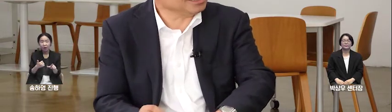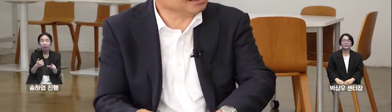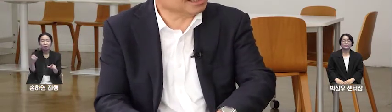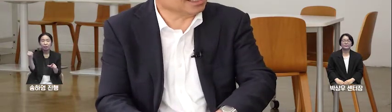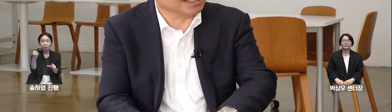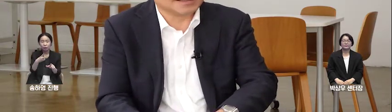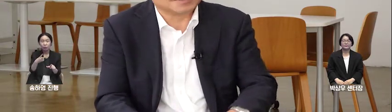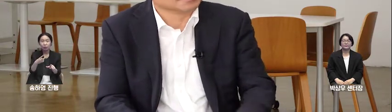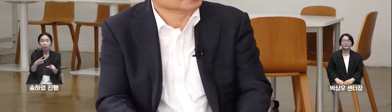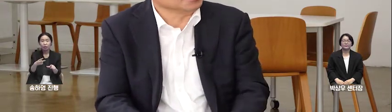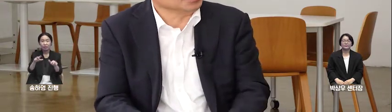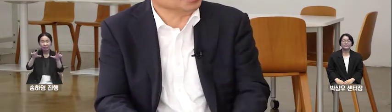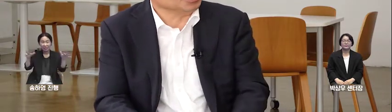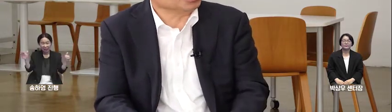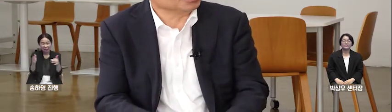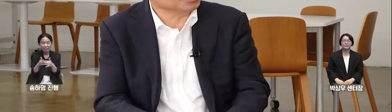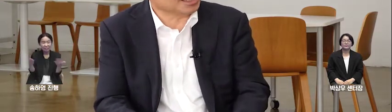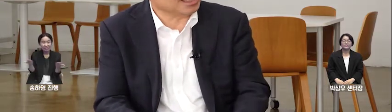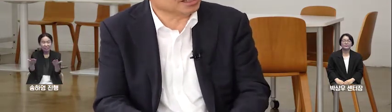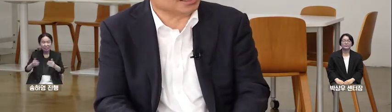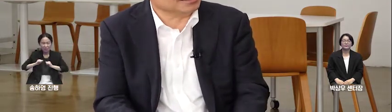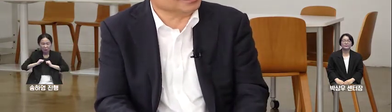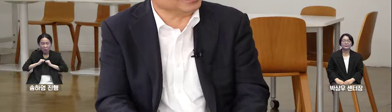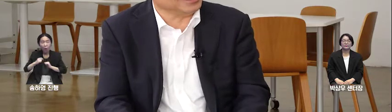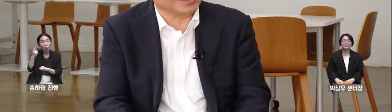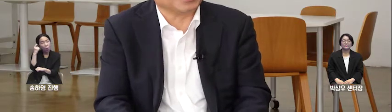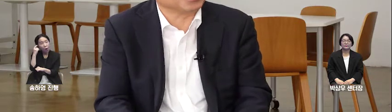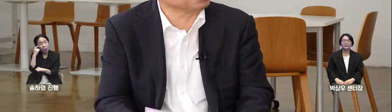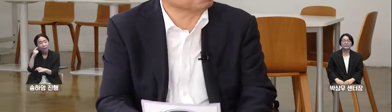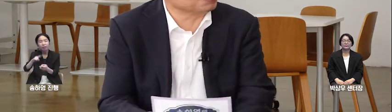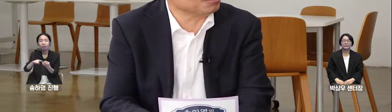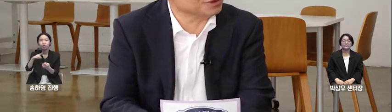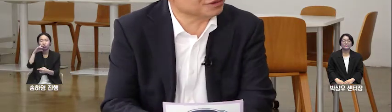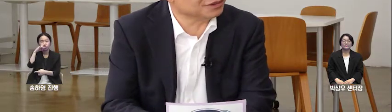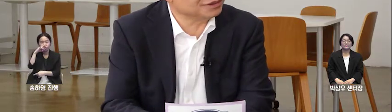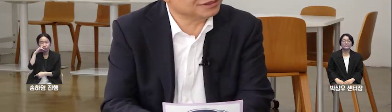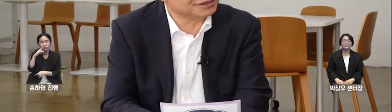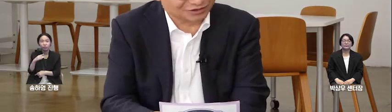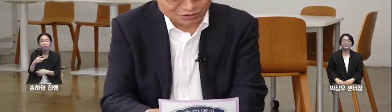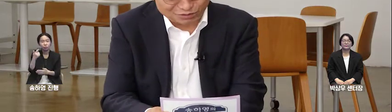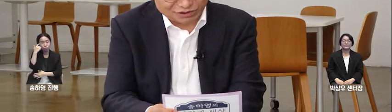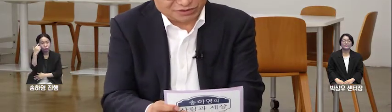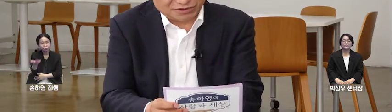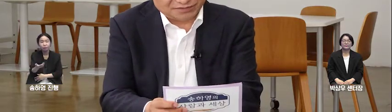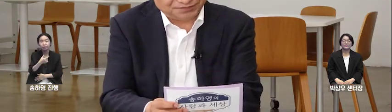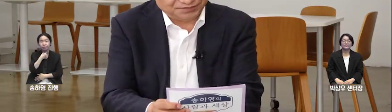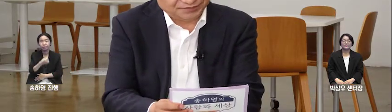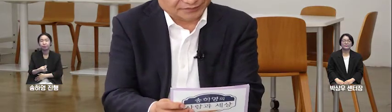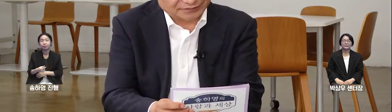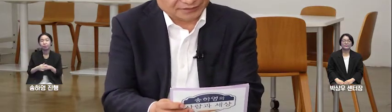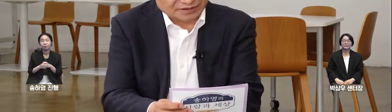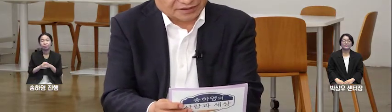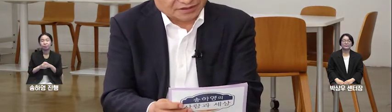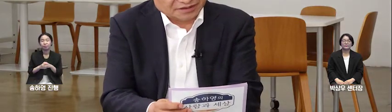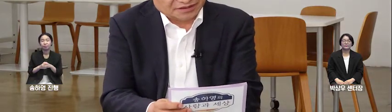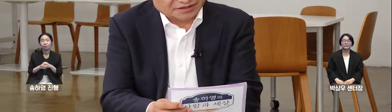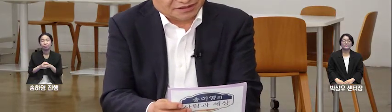이런 일에 이렇게 열정을 다하게 됐는지 이런 게 좀 궁금해서 여쭤보겠습니다.